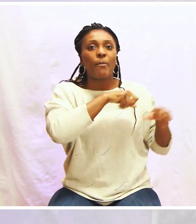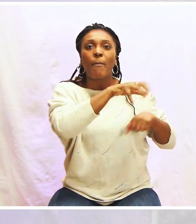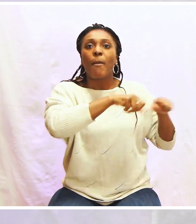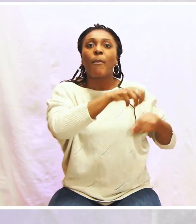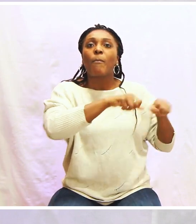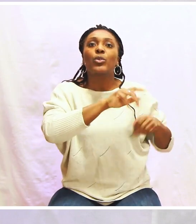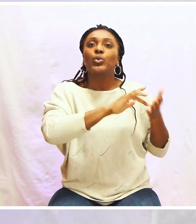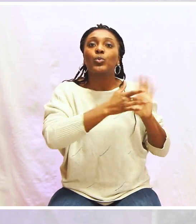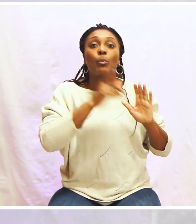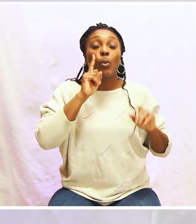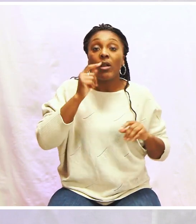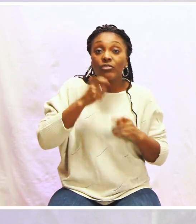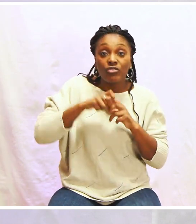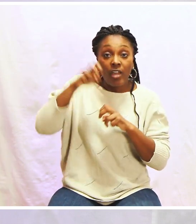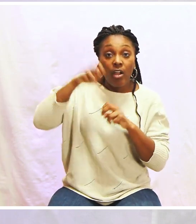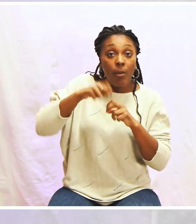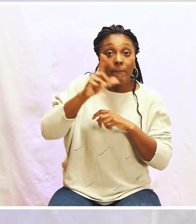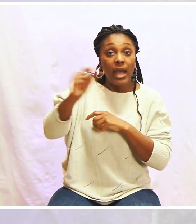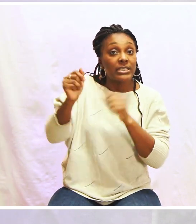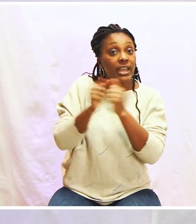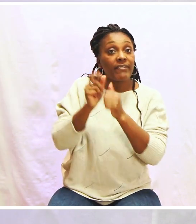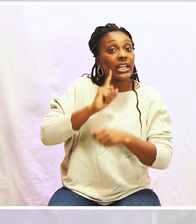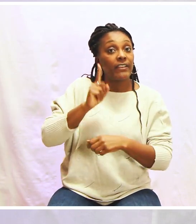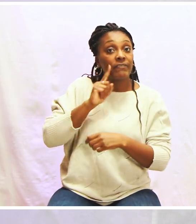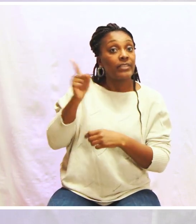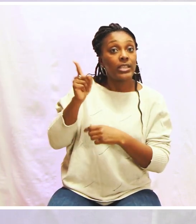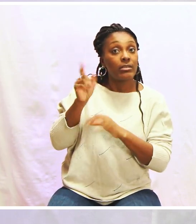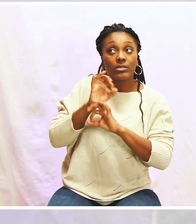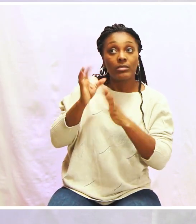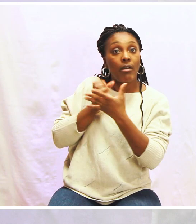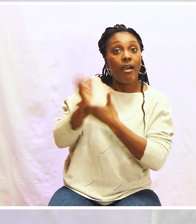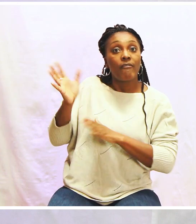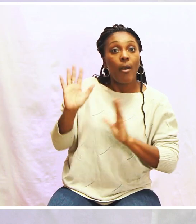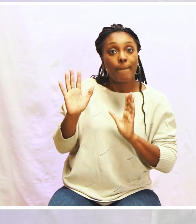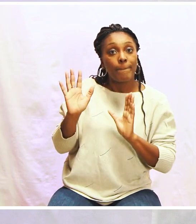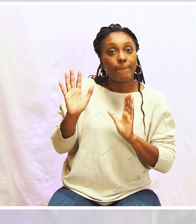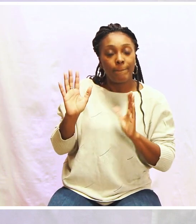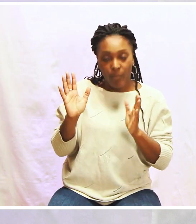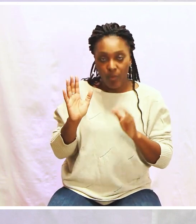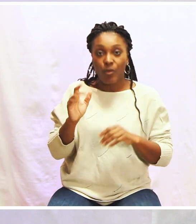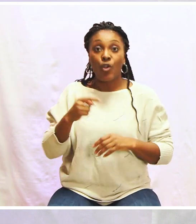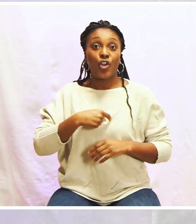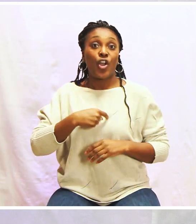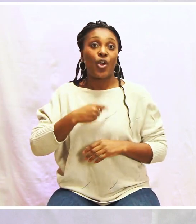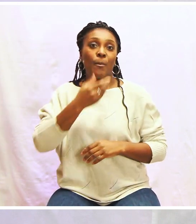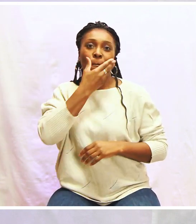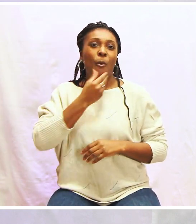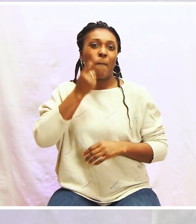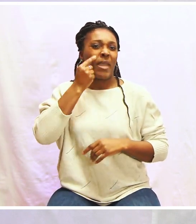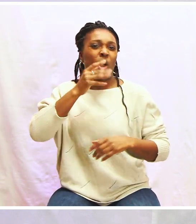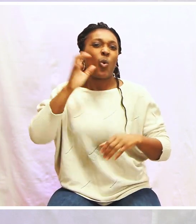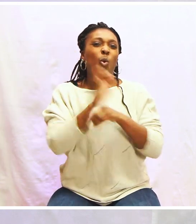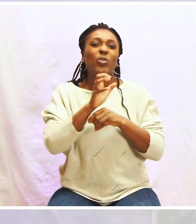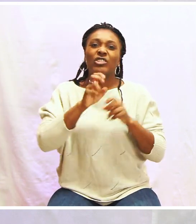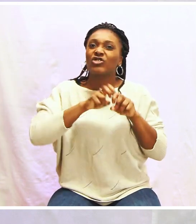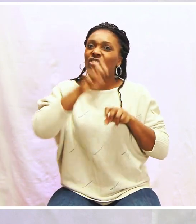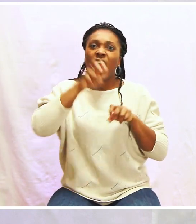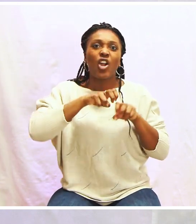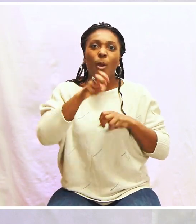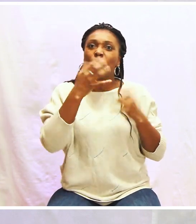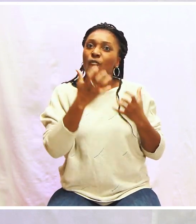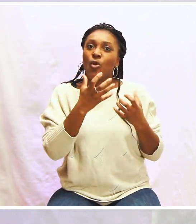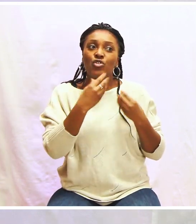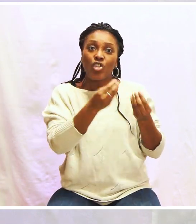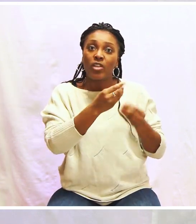filles, sans prévenir. Et donc, le cœur de Laban est contre Jacob au point qu'il veut même le faire mourir. Il a dans